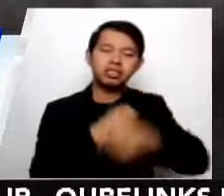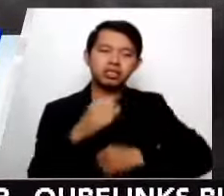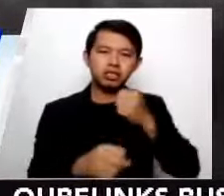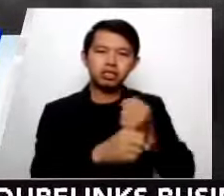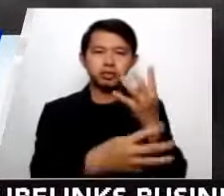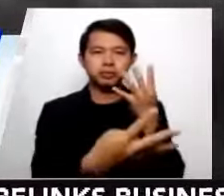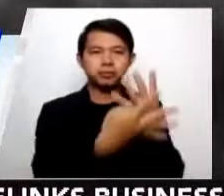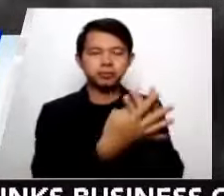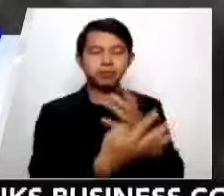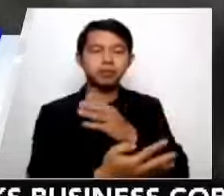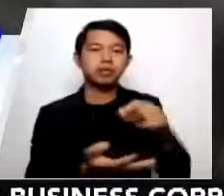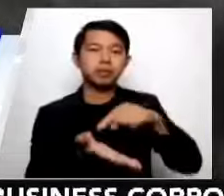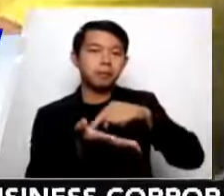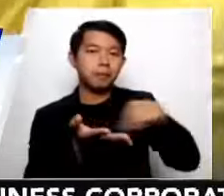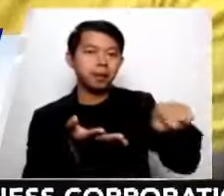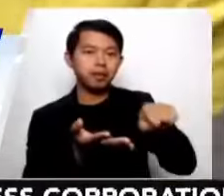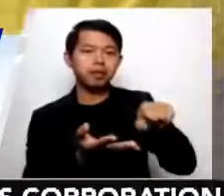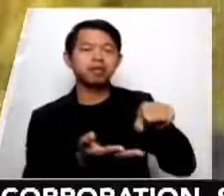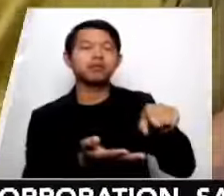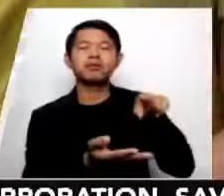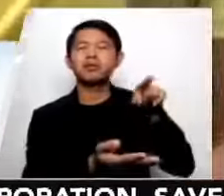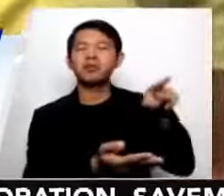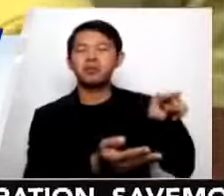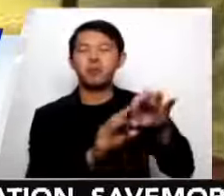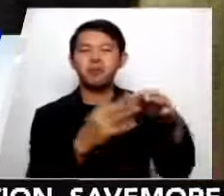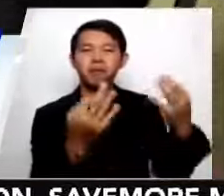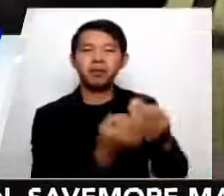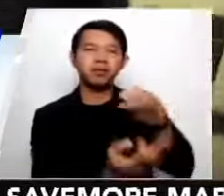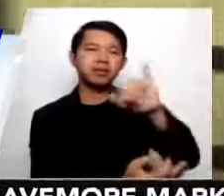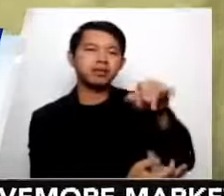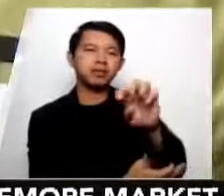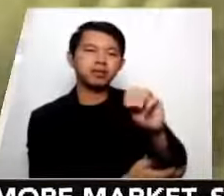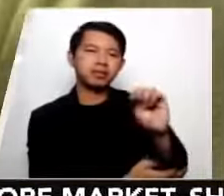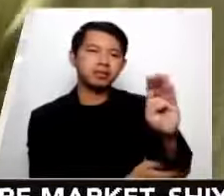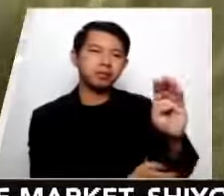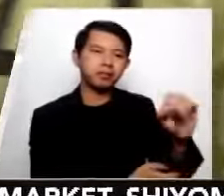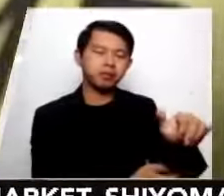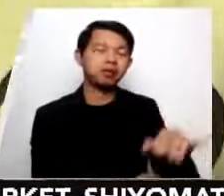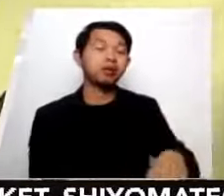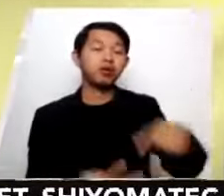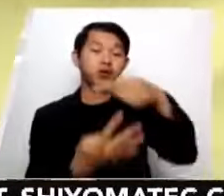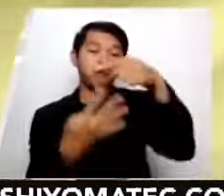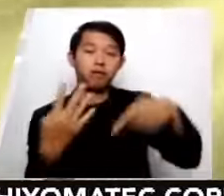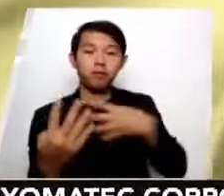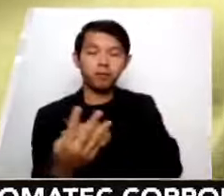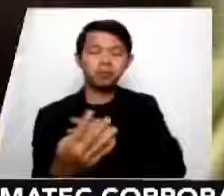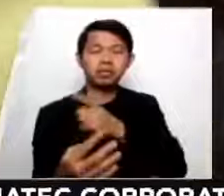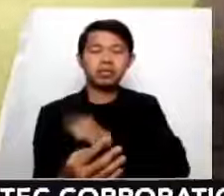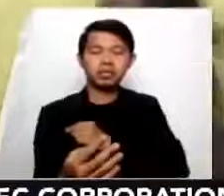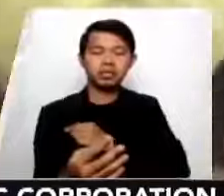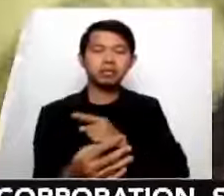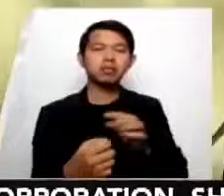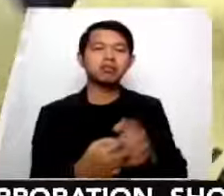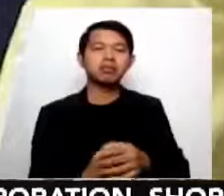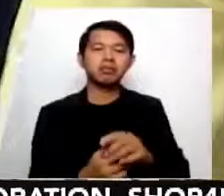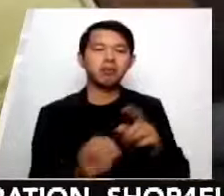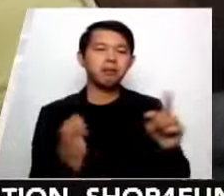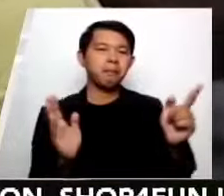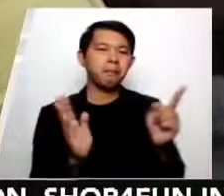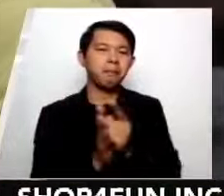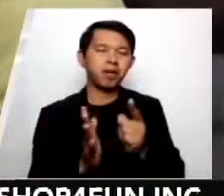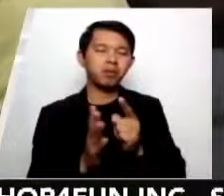sa pamilya ni Jemboy. 4 na pulis naman ang hinatulang guilty para sa illegal discharge of firearms na may